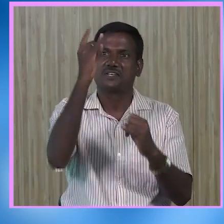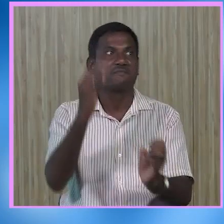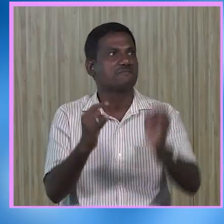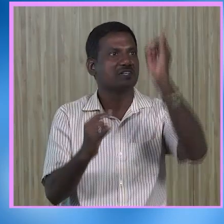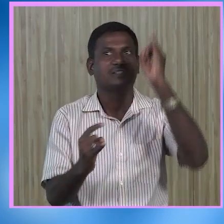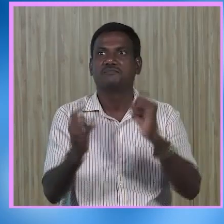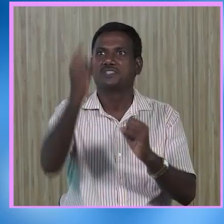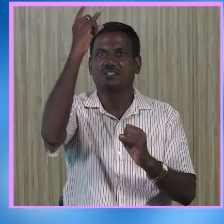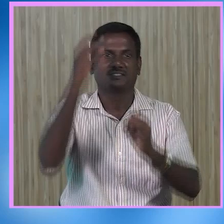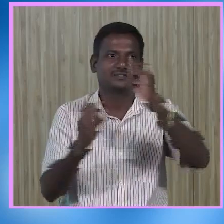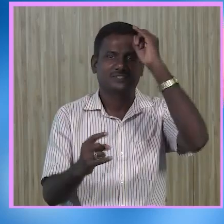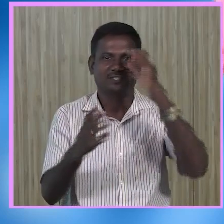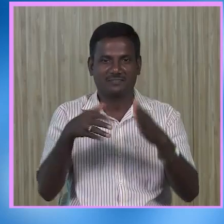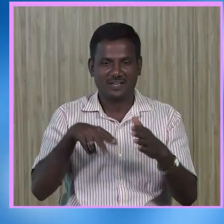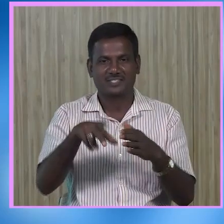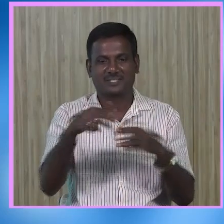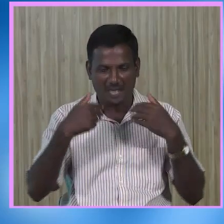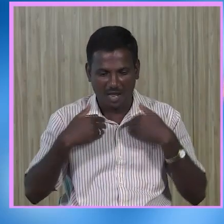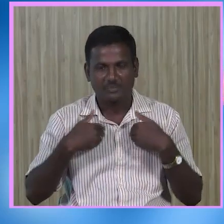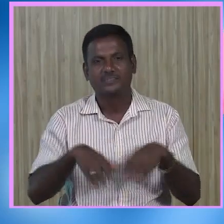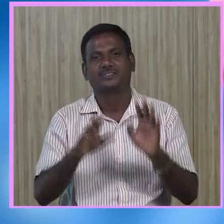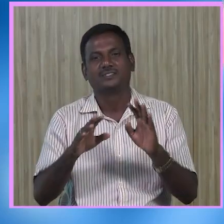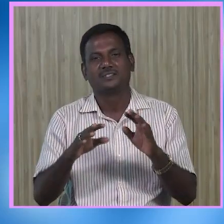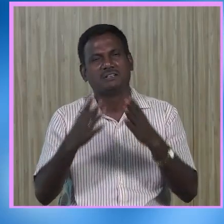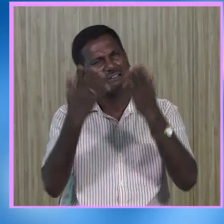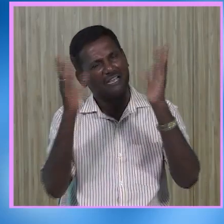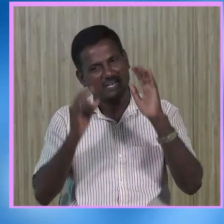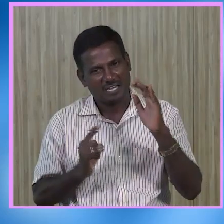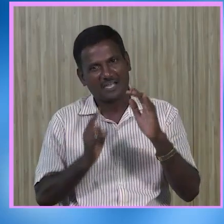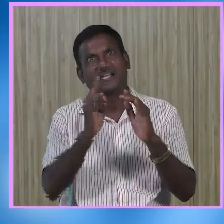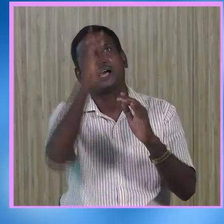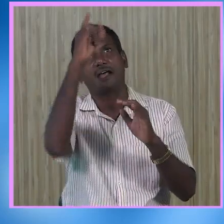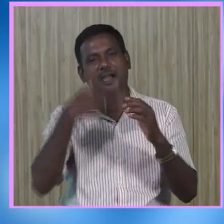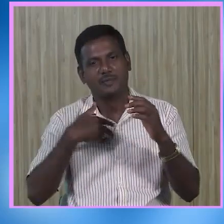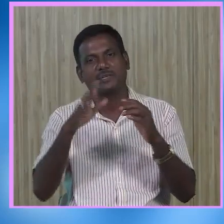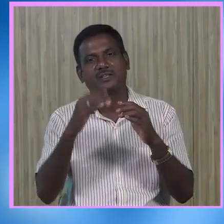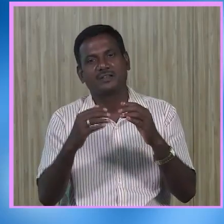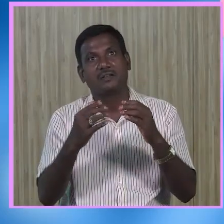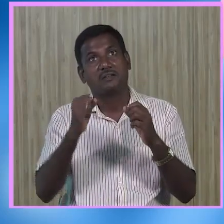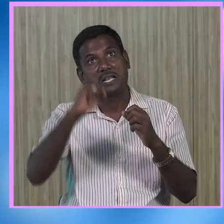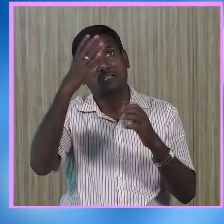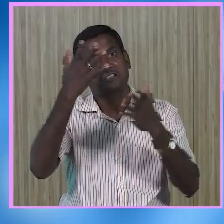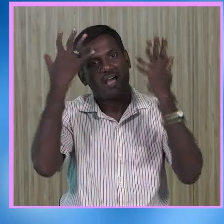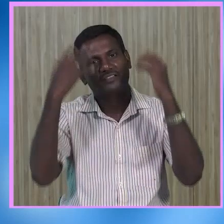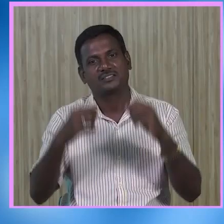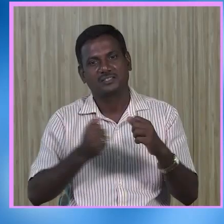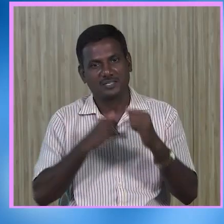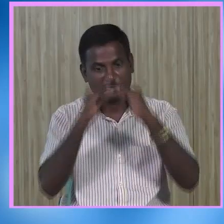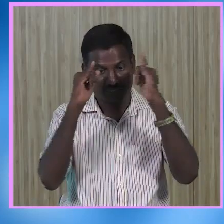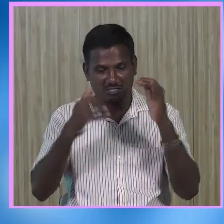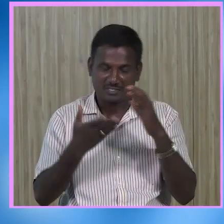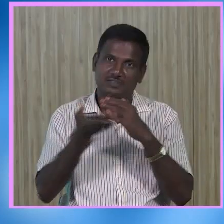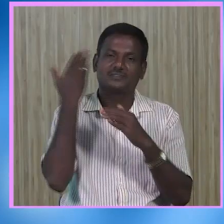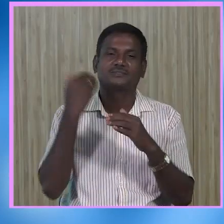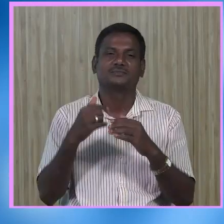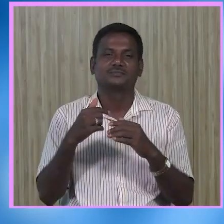அனுப்பிட்டுருக்காங்க. அந்த வரிசையில் நாமும் பல ராக்கெட்டுகளை அனுப்பி பல சாதனைகள் நம்ம இந்திய நாடும்